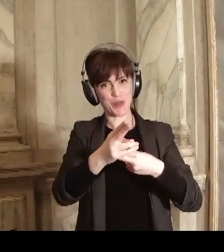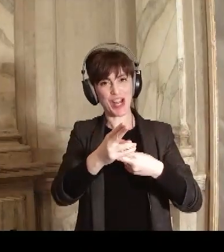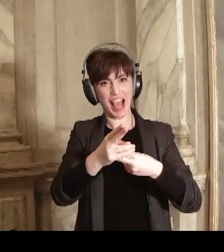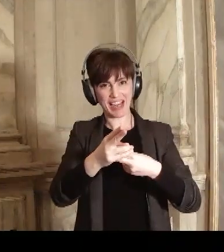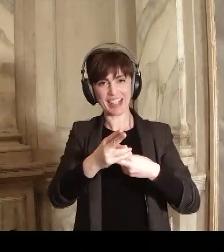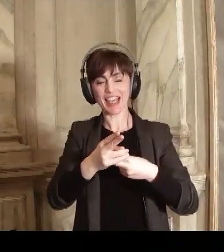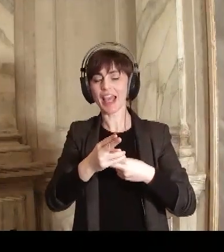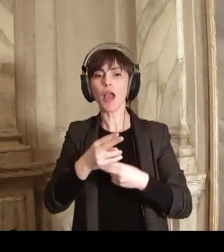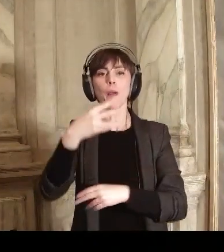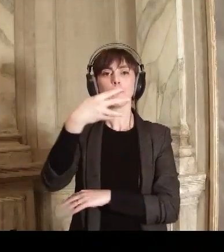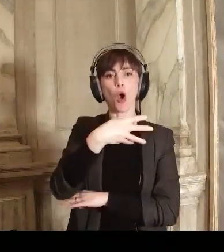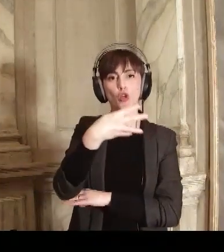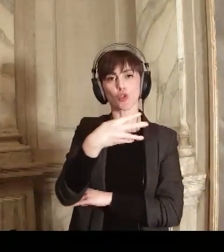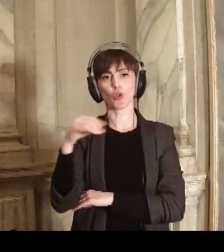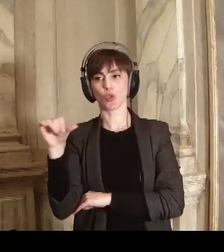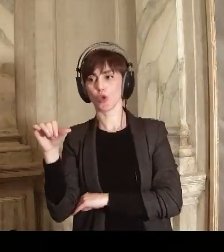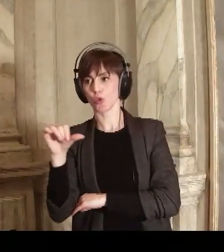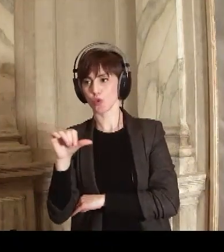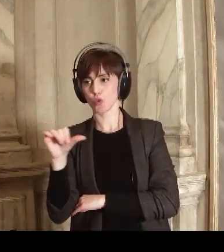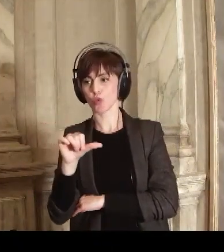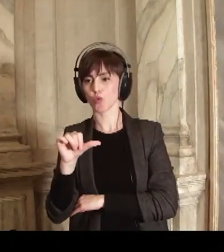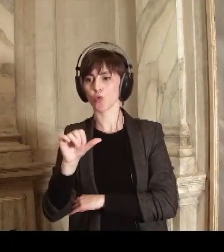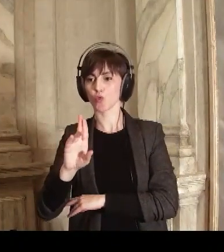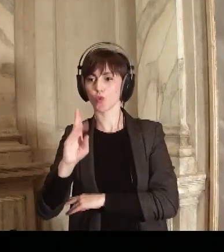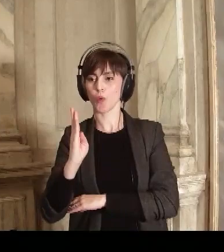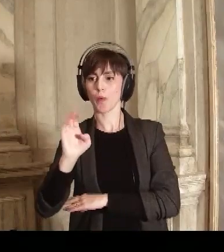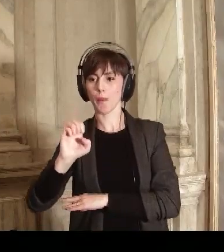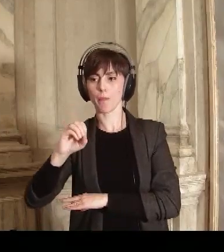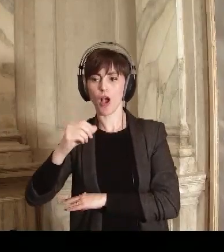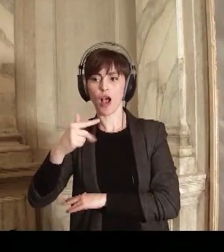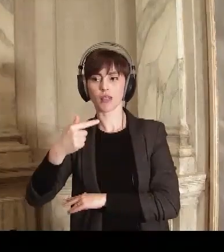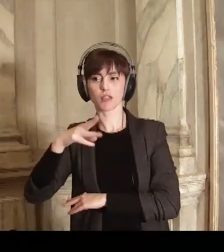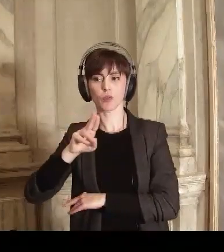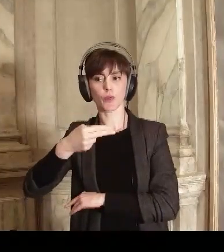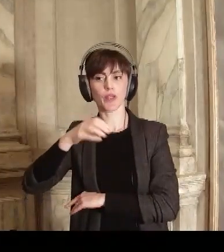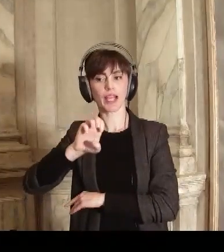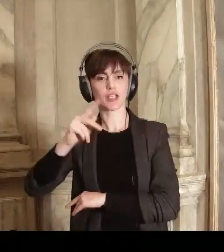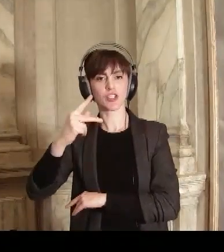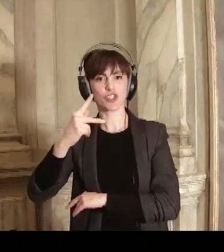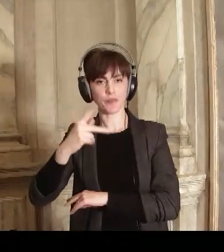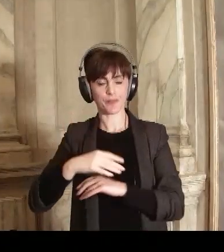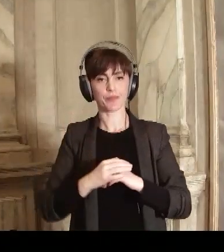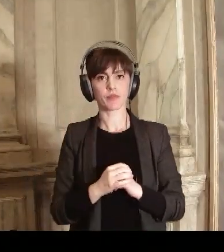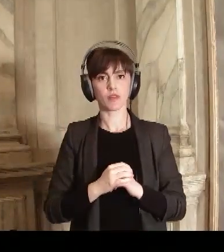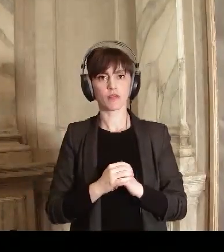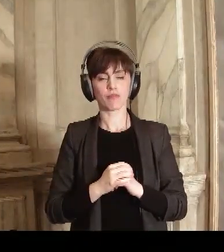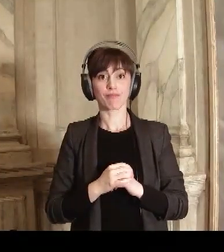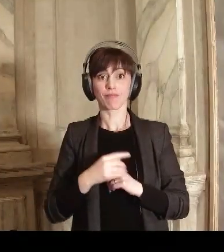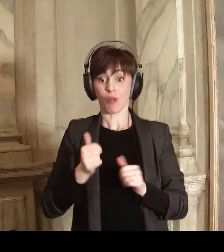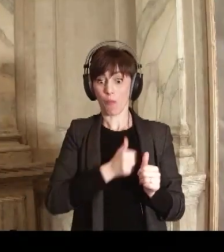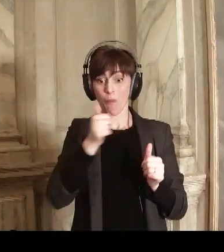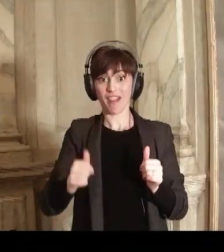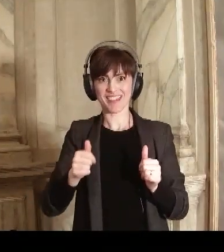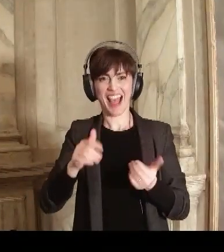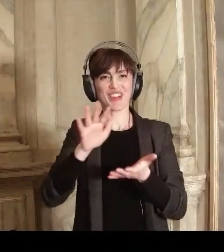Morton Subotnik, compositore novantenne che festeggia quest'anno i 60 anni dalla sua prima apparizione alla Biennale